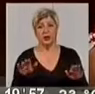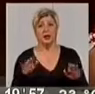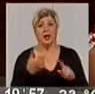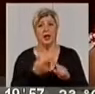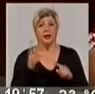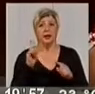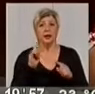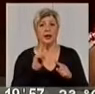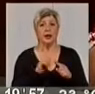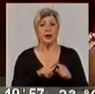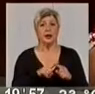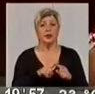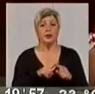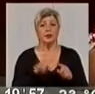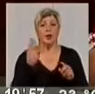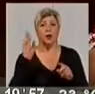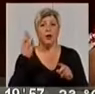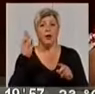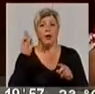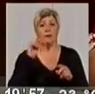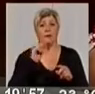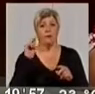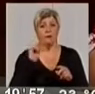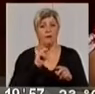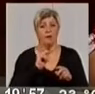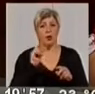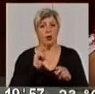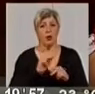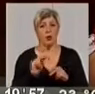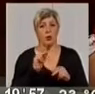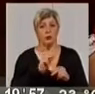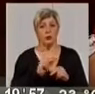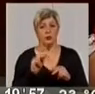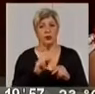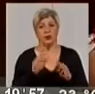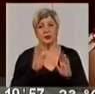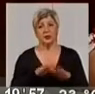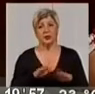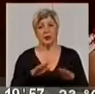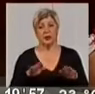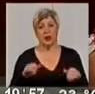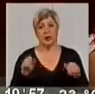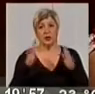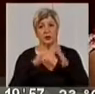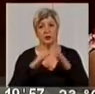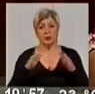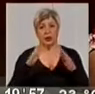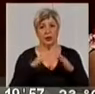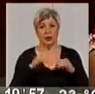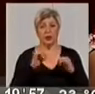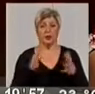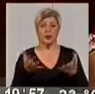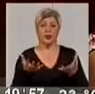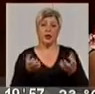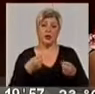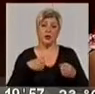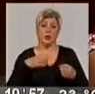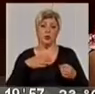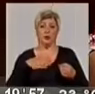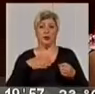які виховуються в дитячих будинках сімейного типу та прийомних сім'ях, там ми,